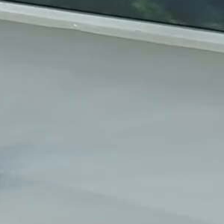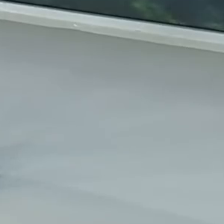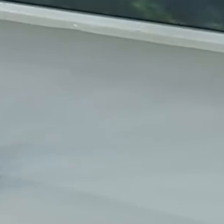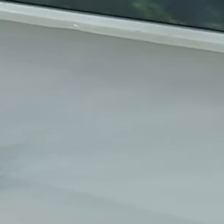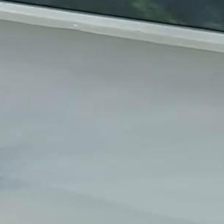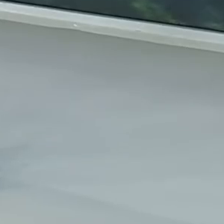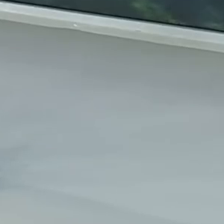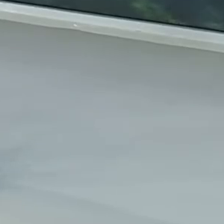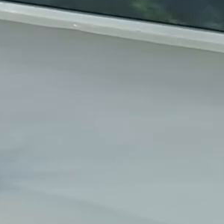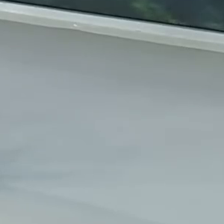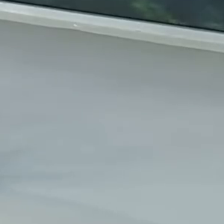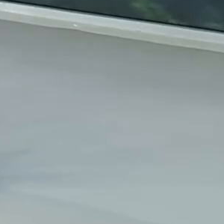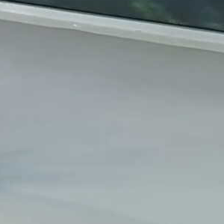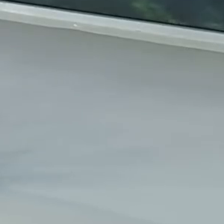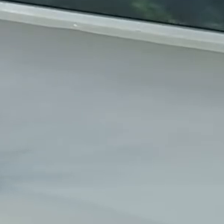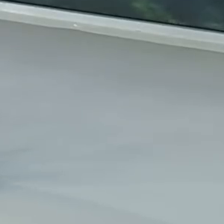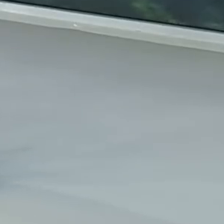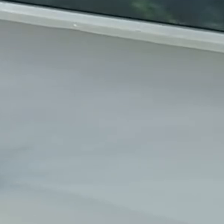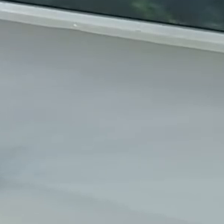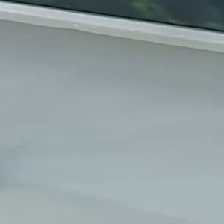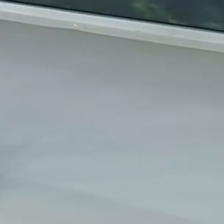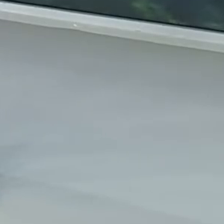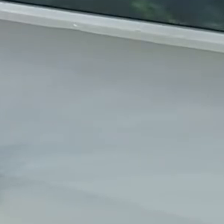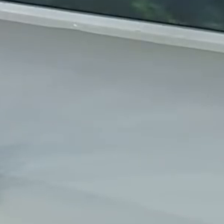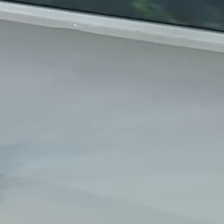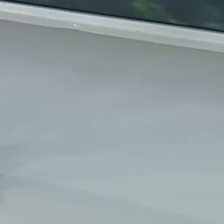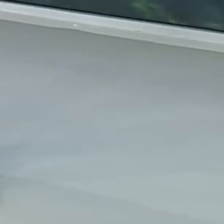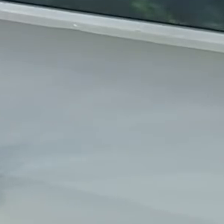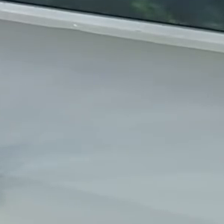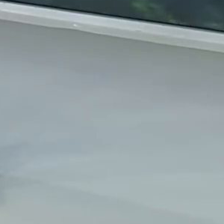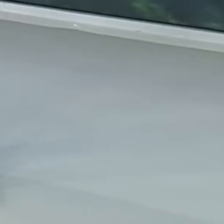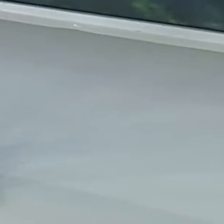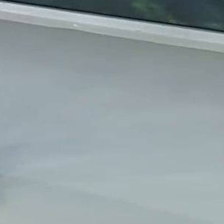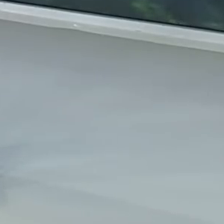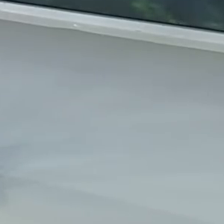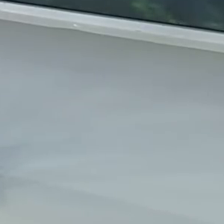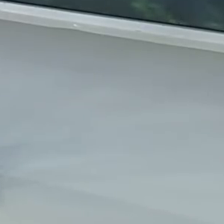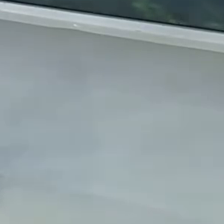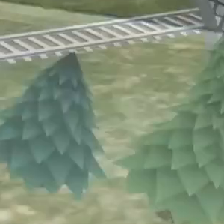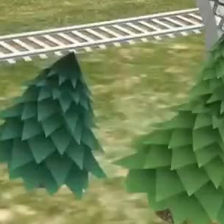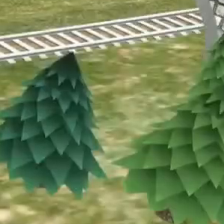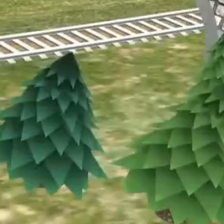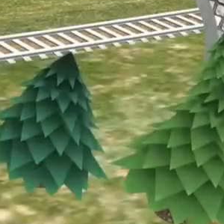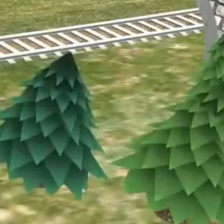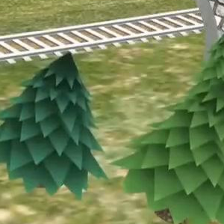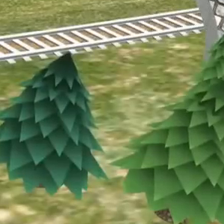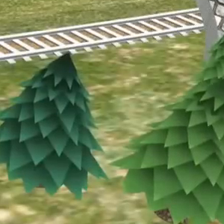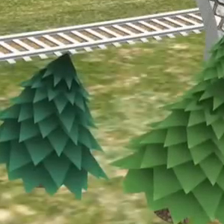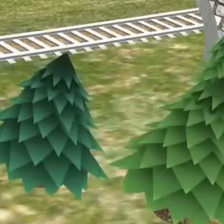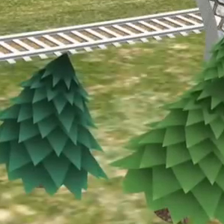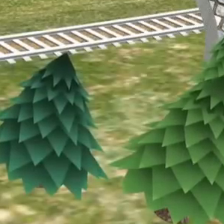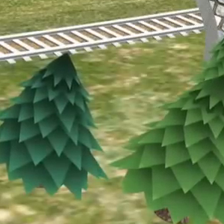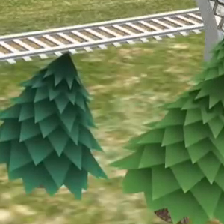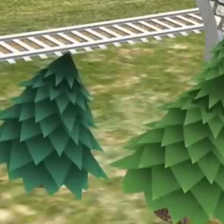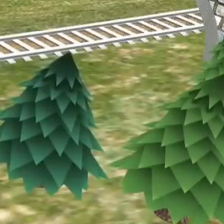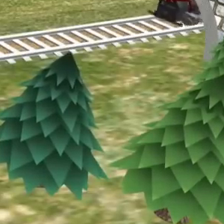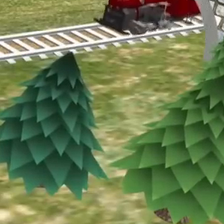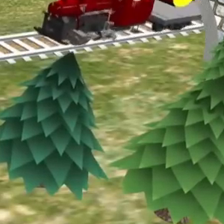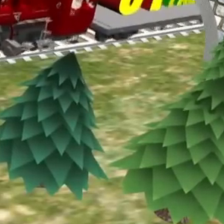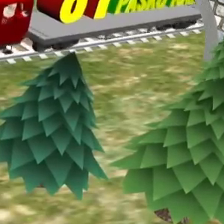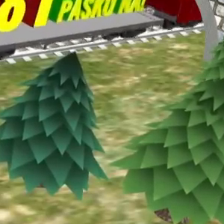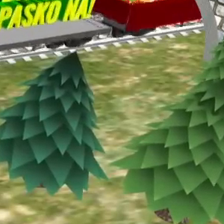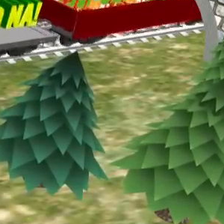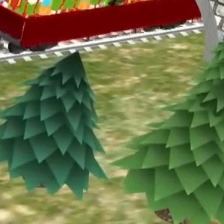At yan po mga balita binantayan namin para sa inyo. Ako po si Alvin L. Chico. 81 days na lang at Pasko na po. Ako po si